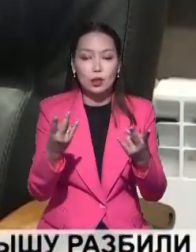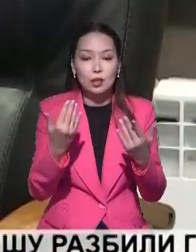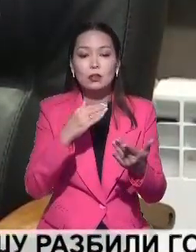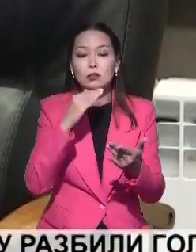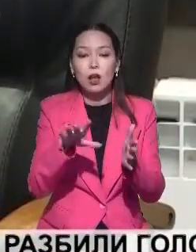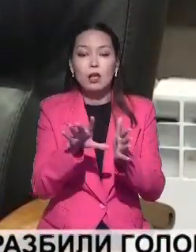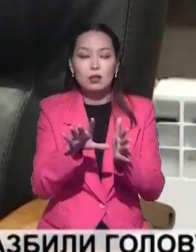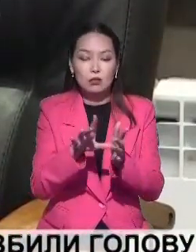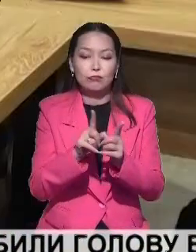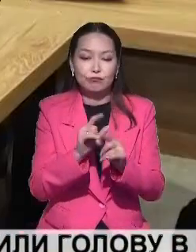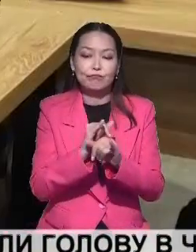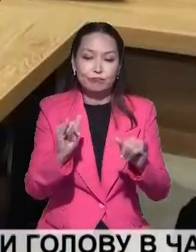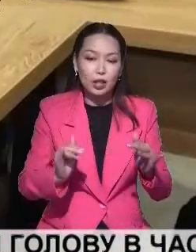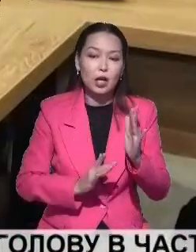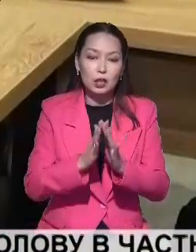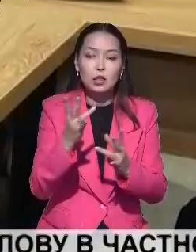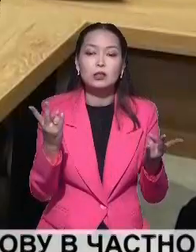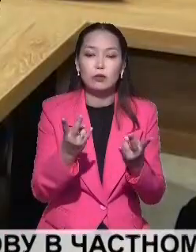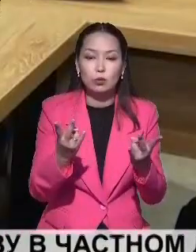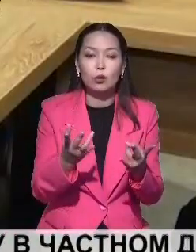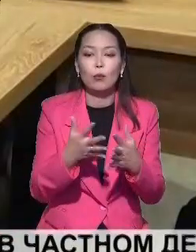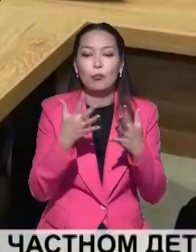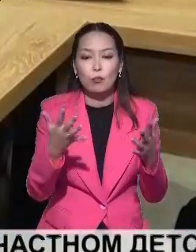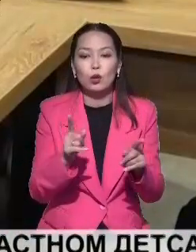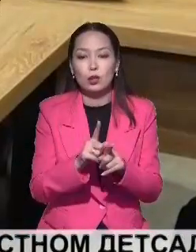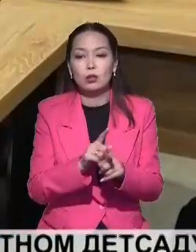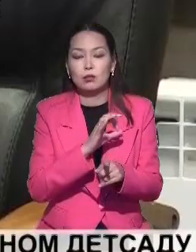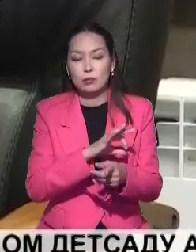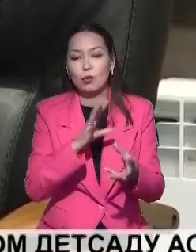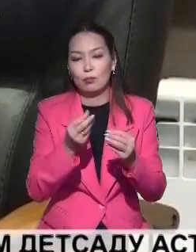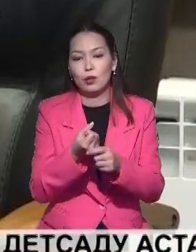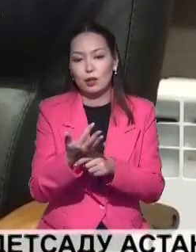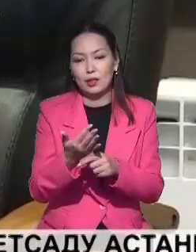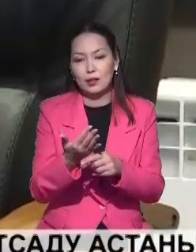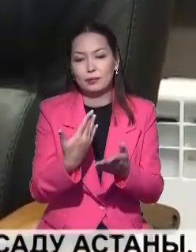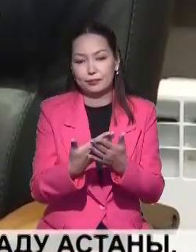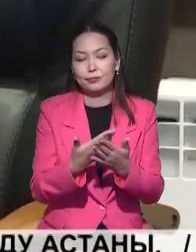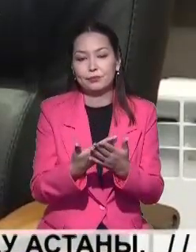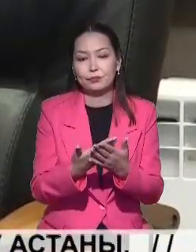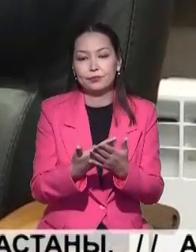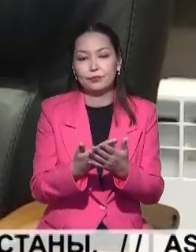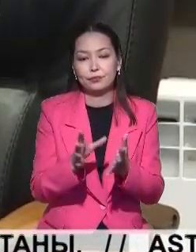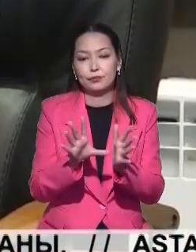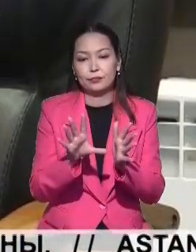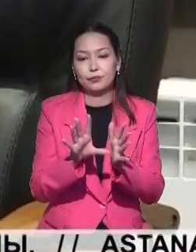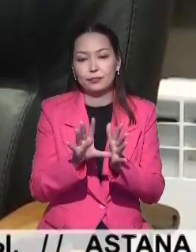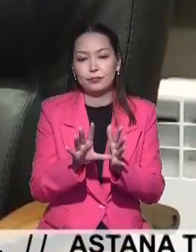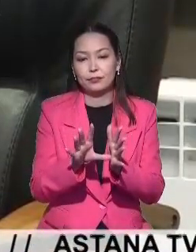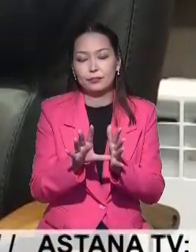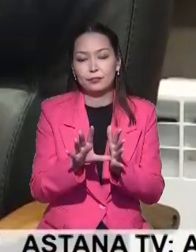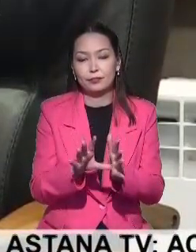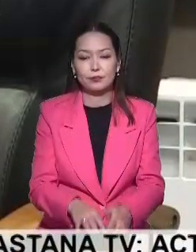с электричеством, это развитие. Самый такой приемлемый вариант атомной электростанции, у нас электроэнергия – это вот, двигатель.